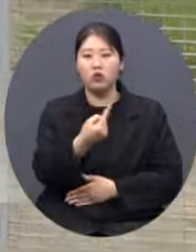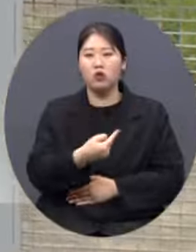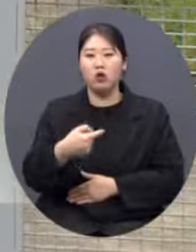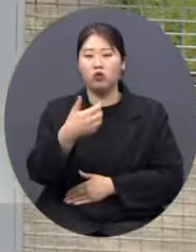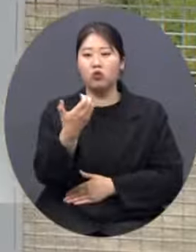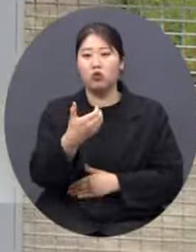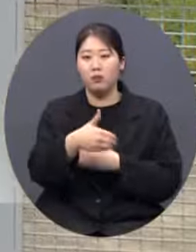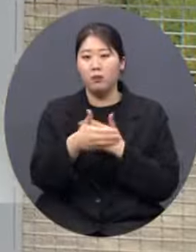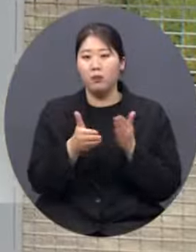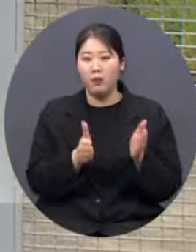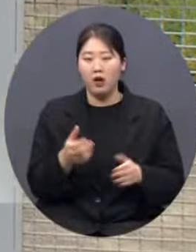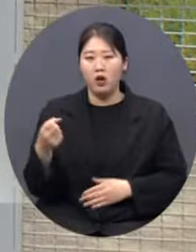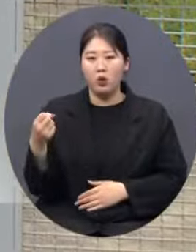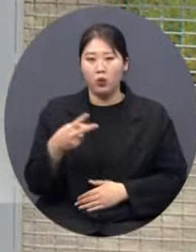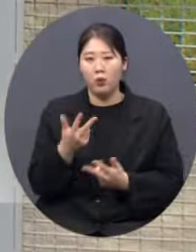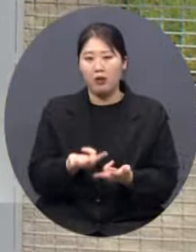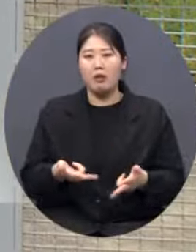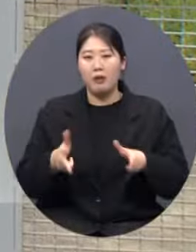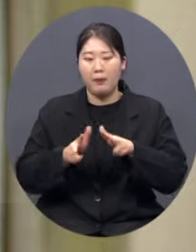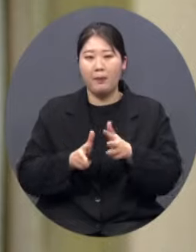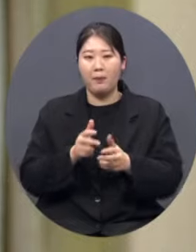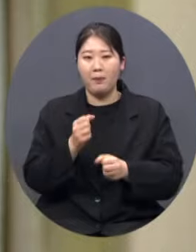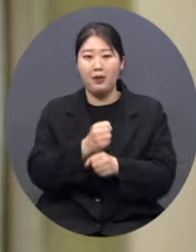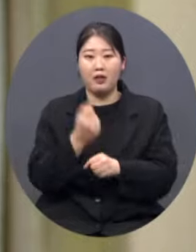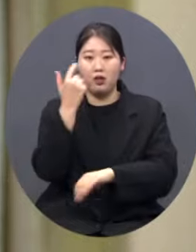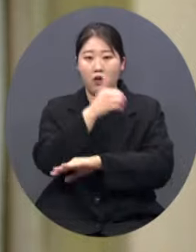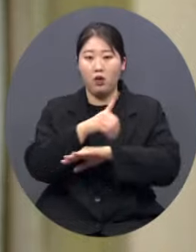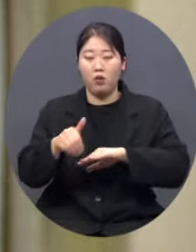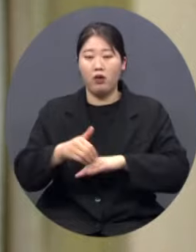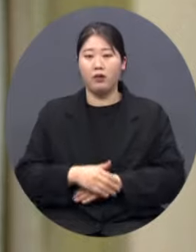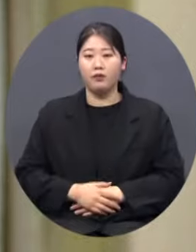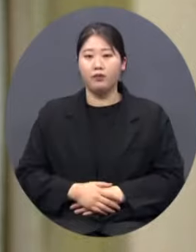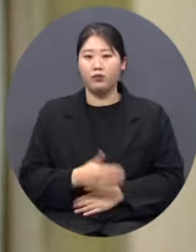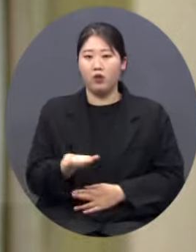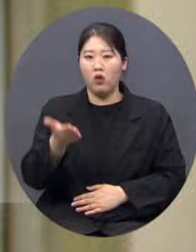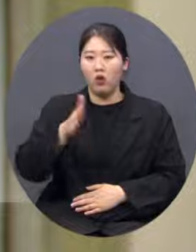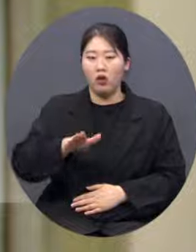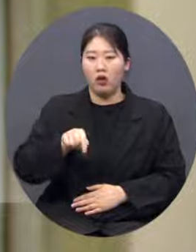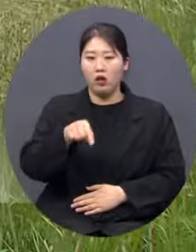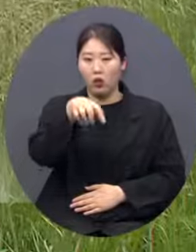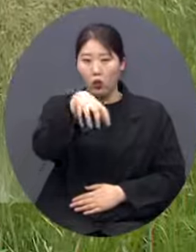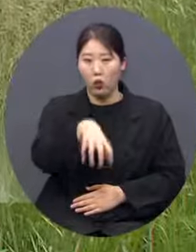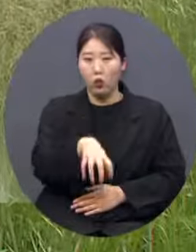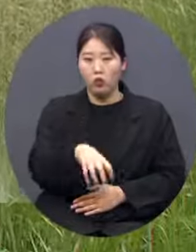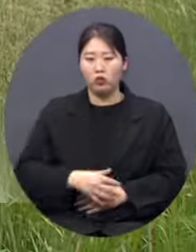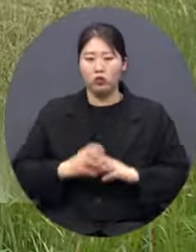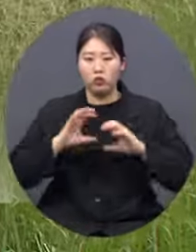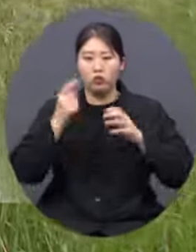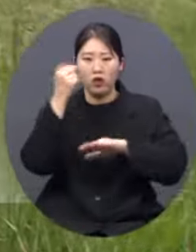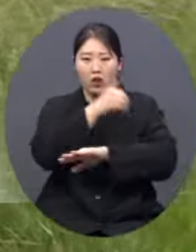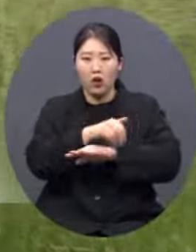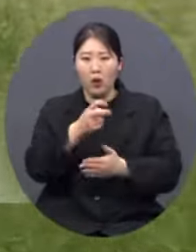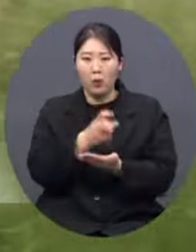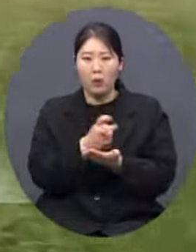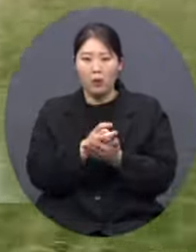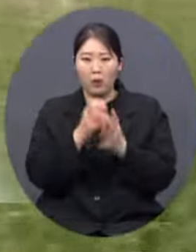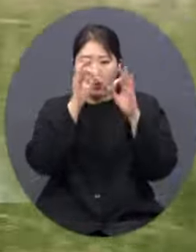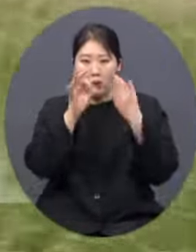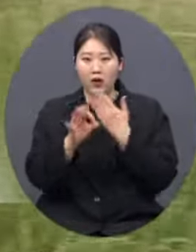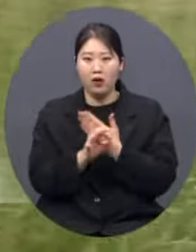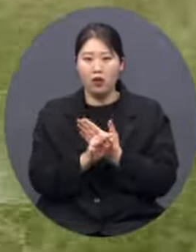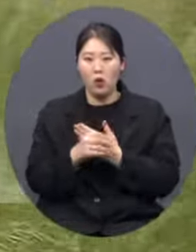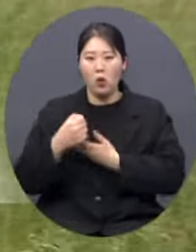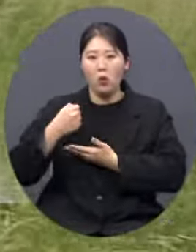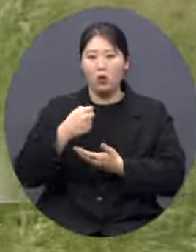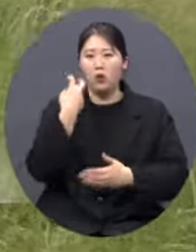체험장 테마 파크 등을 만들 계획입니다 그런데 이곳은 국토 계획법에 따르면 보전 관리